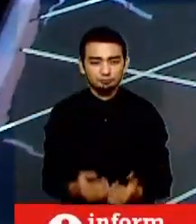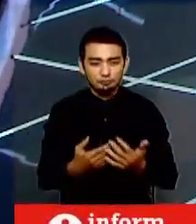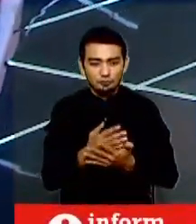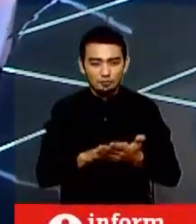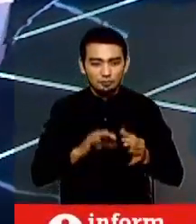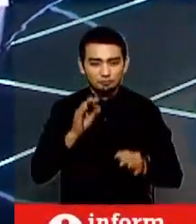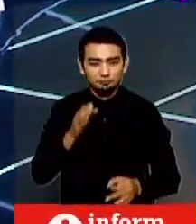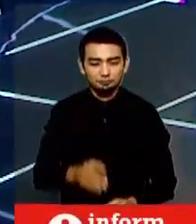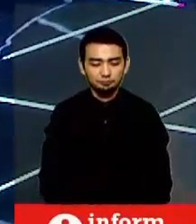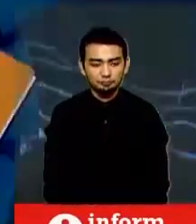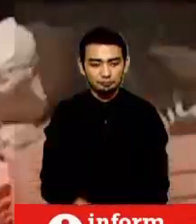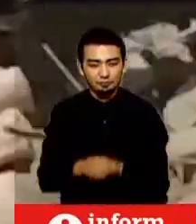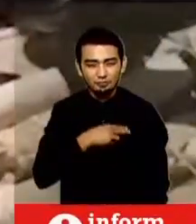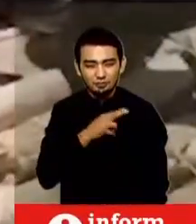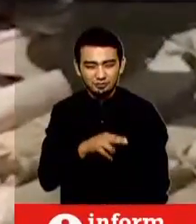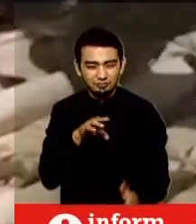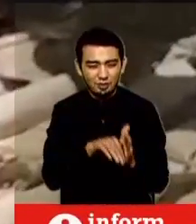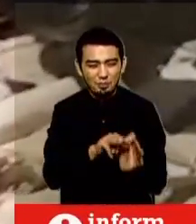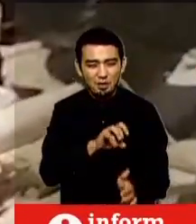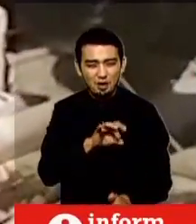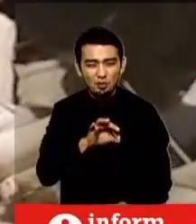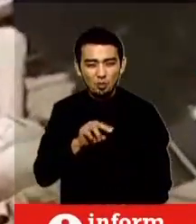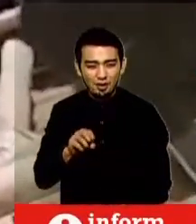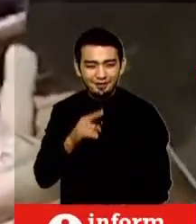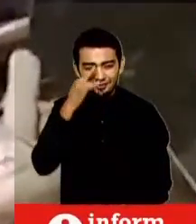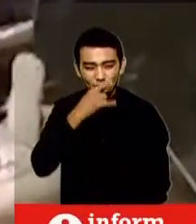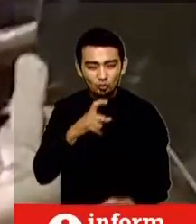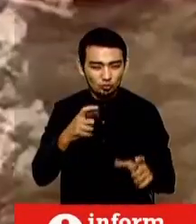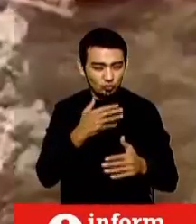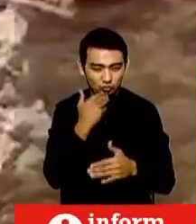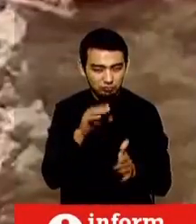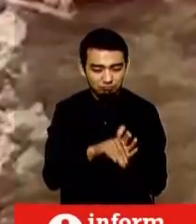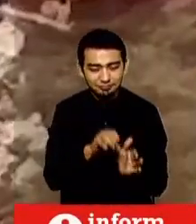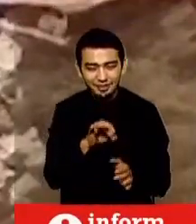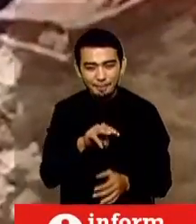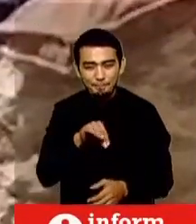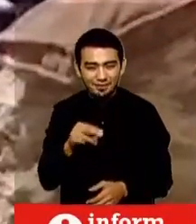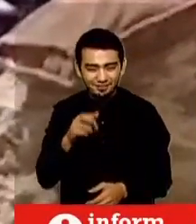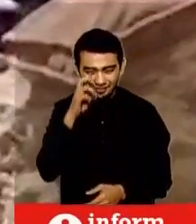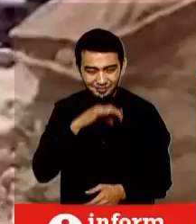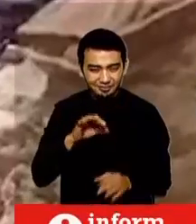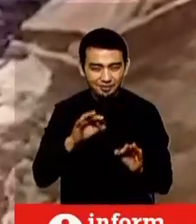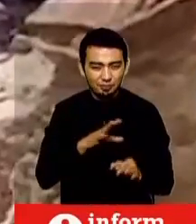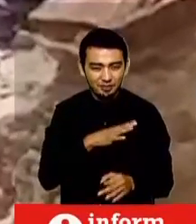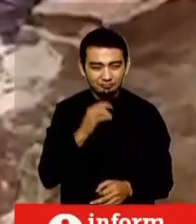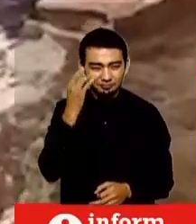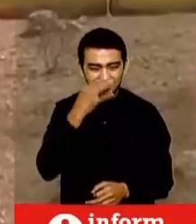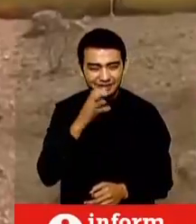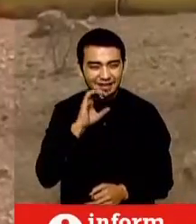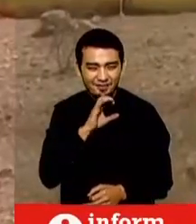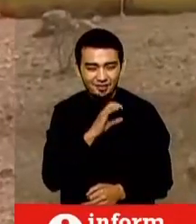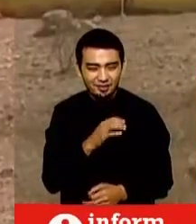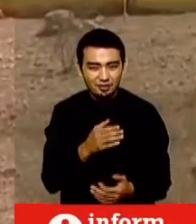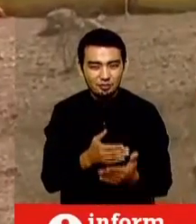Продолжаем эфир. Среди погибших в Марокко казахстанцев нет. Об этом накануне сообщили в МИД нашей страны. В североафриканской стране проживает